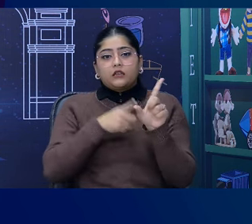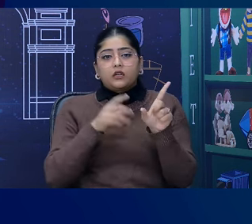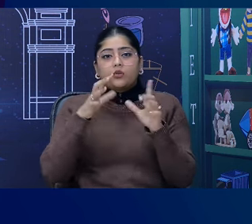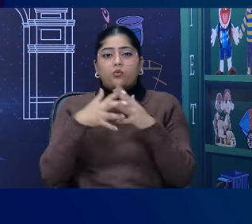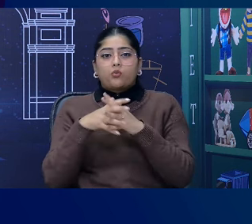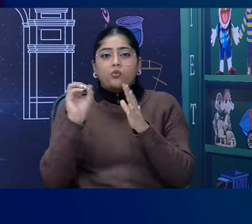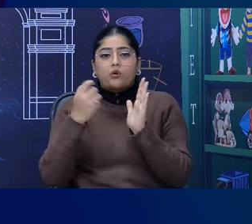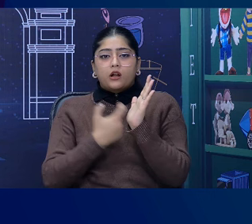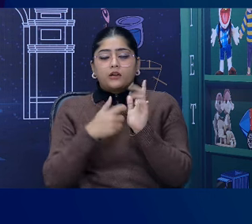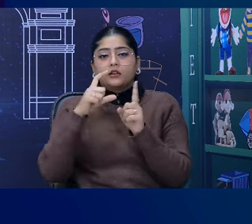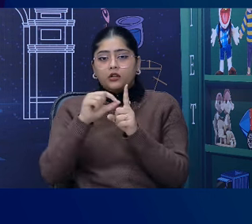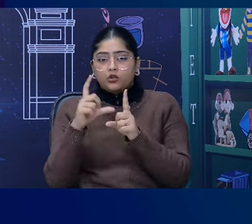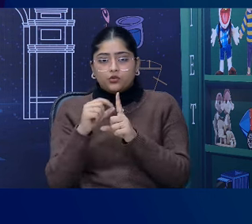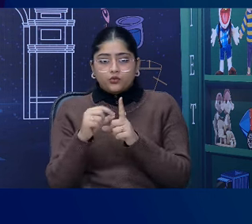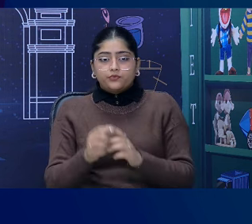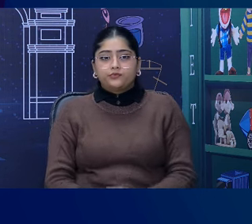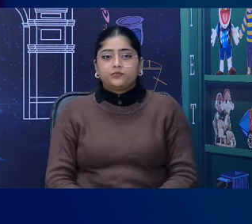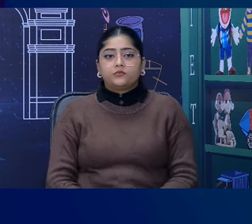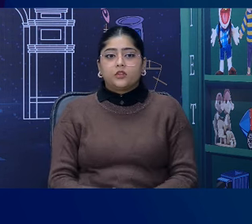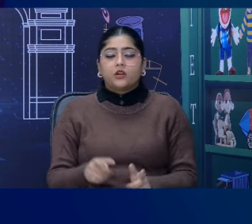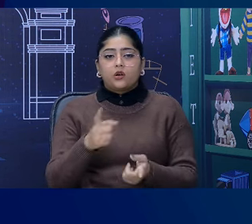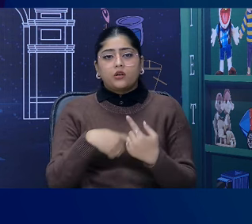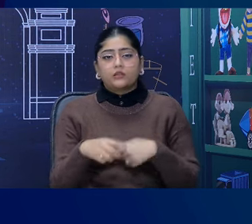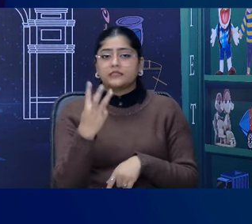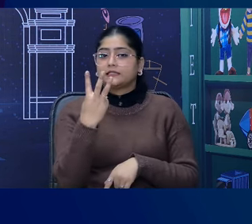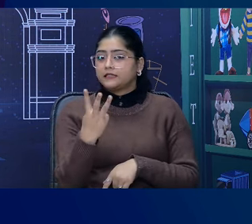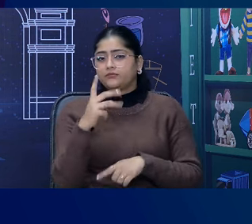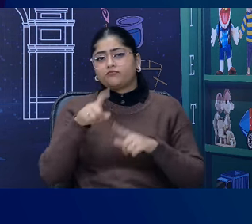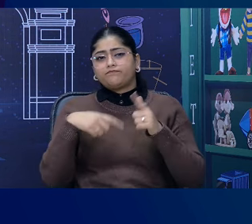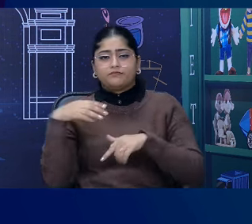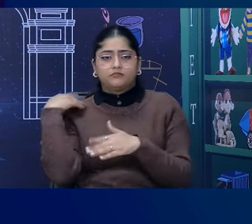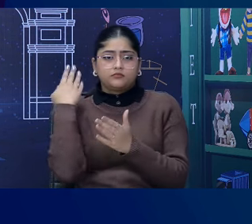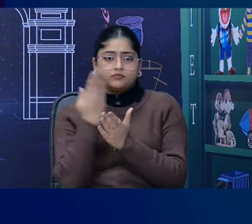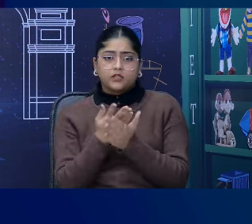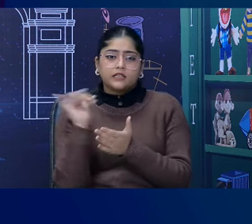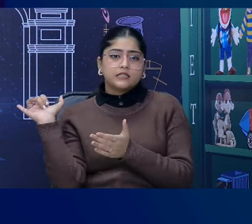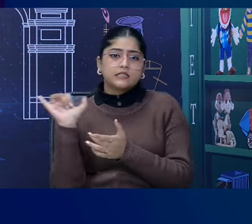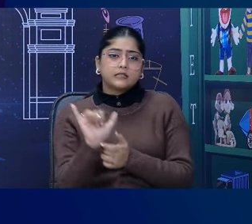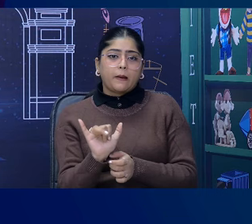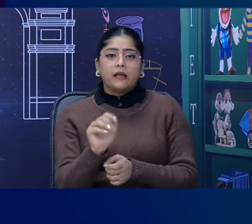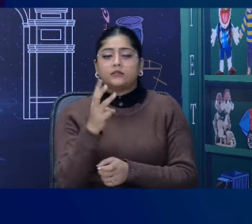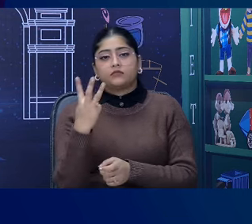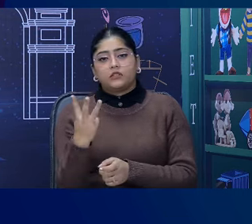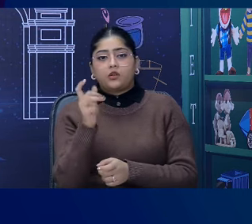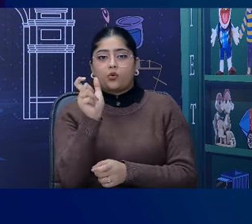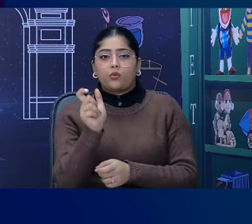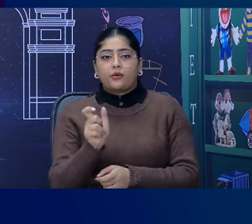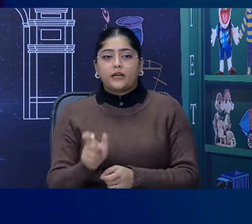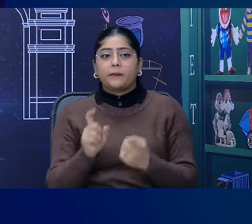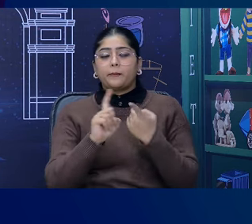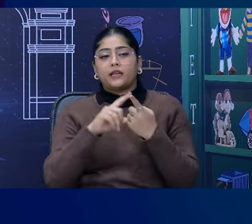समय है कि हम कीवर्ड्स की तरफ बढ़े और एज यूजुअल वी हैव थ्री कीवर्ड्स फॉर दिस सेशन हमारा आज का पहला कीवर्ड